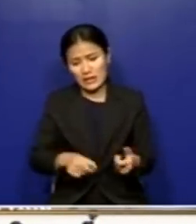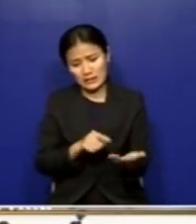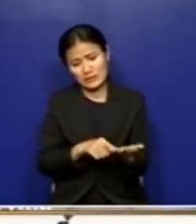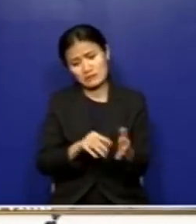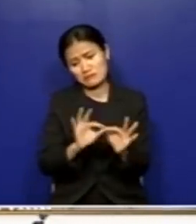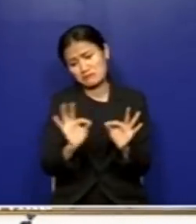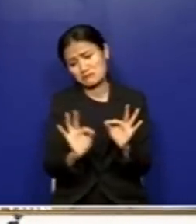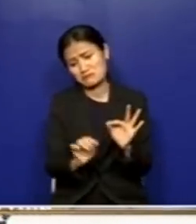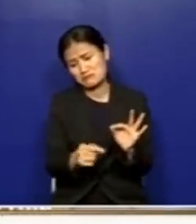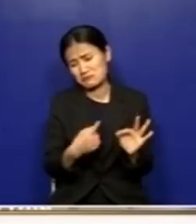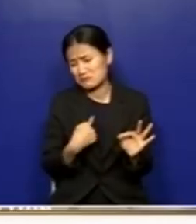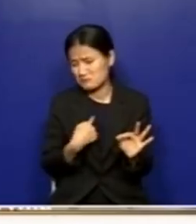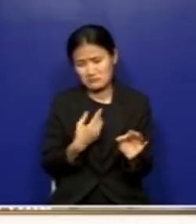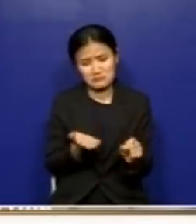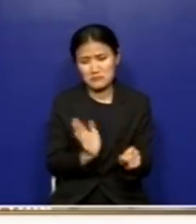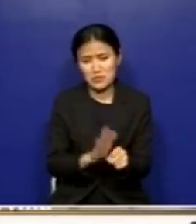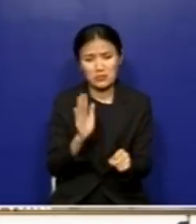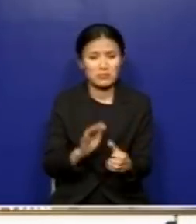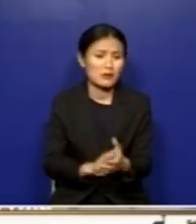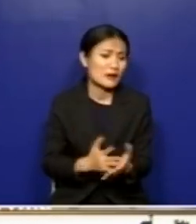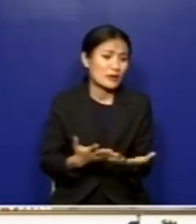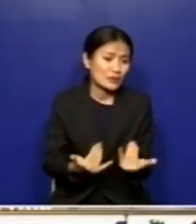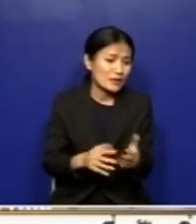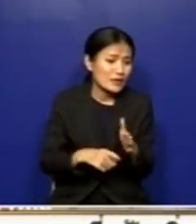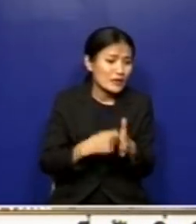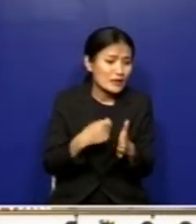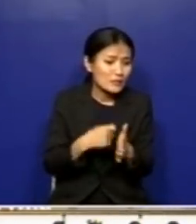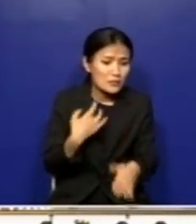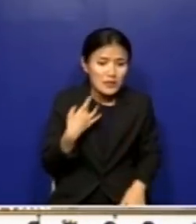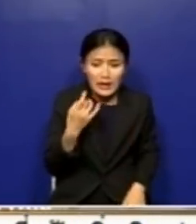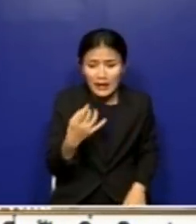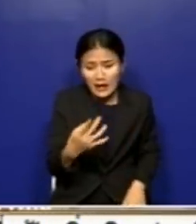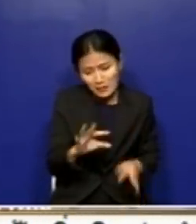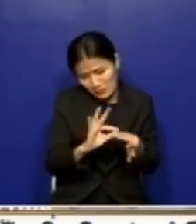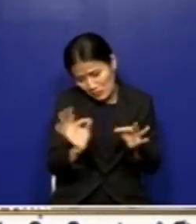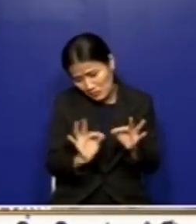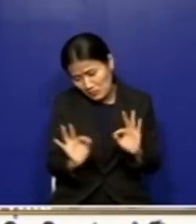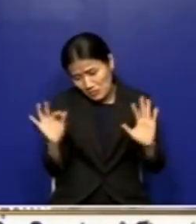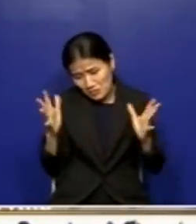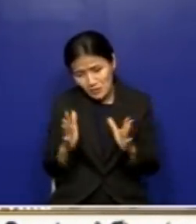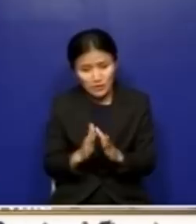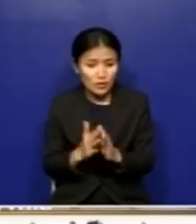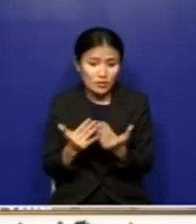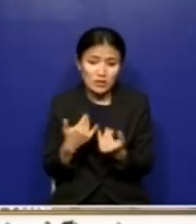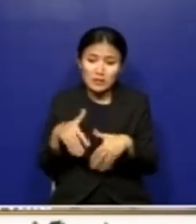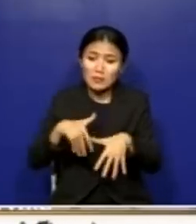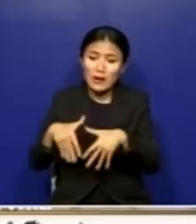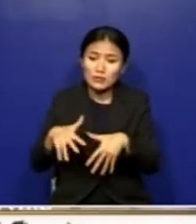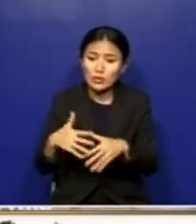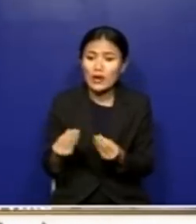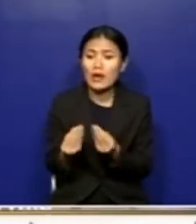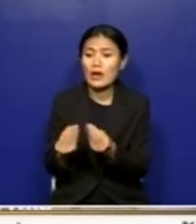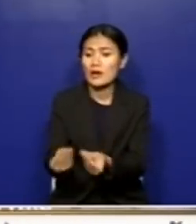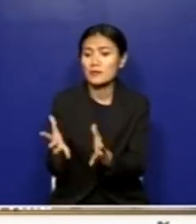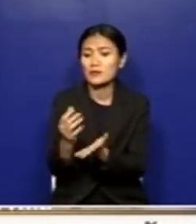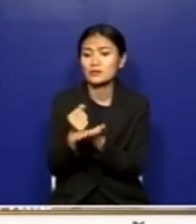ลที่ออกมาที่หะข็ัขยอ tapeมีเหตุผลปการใด และการตกร่วนของประชาชนแต่ลกลุม